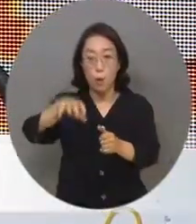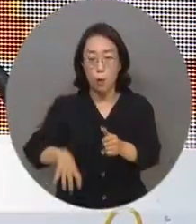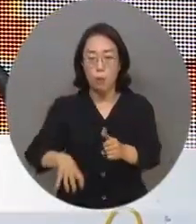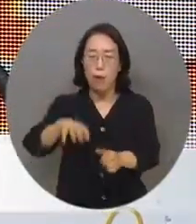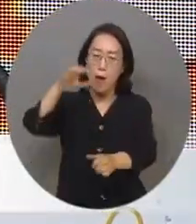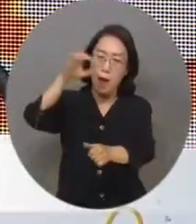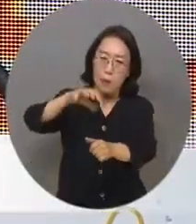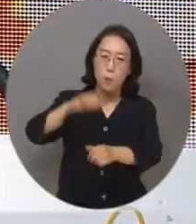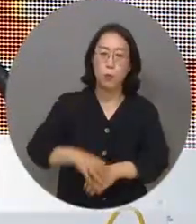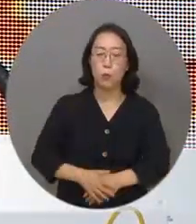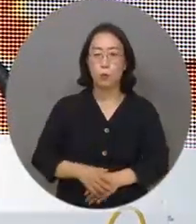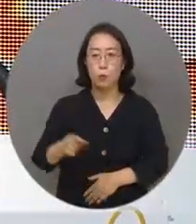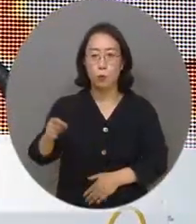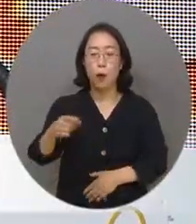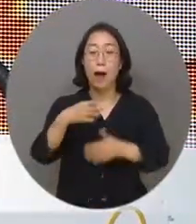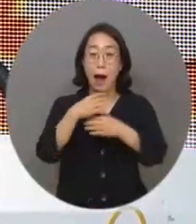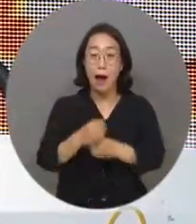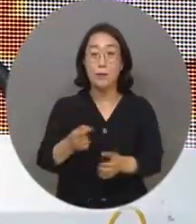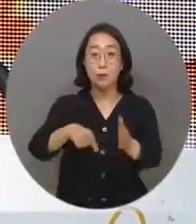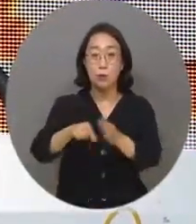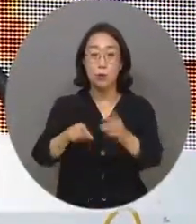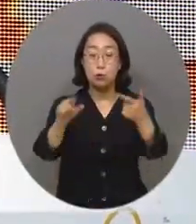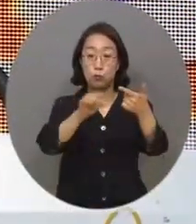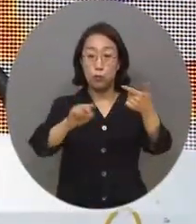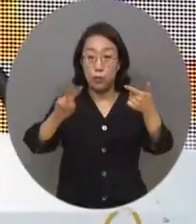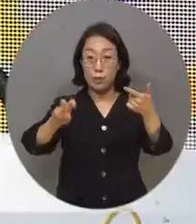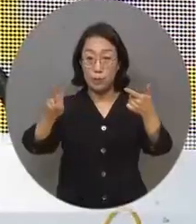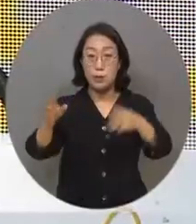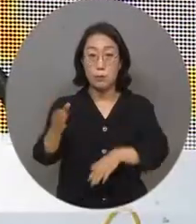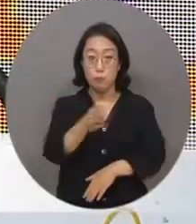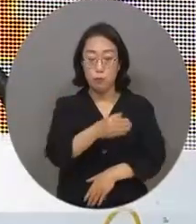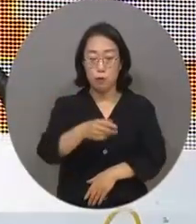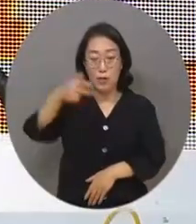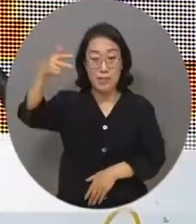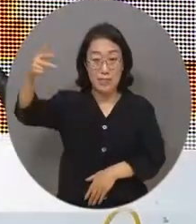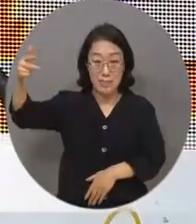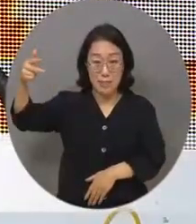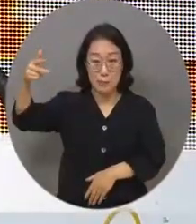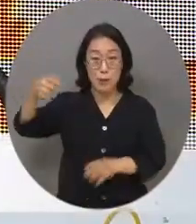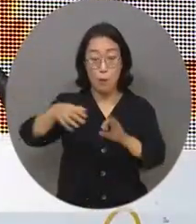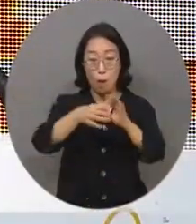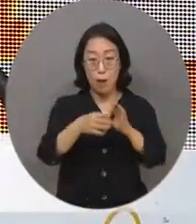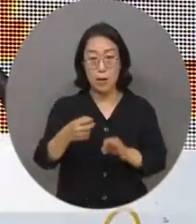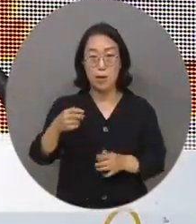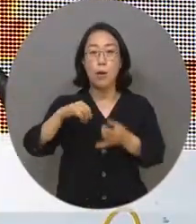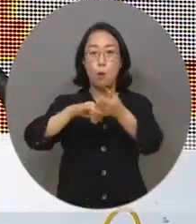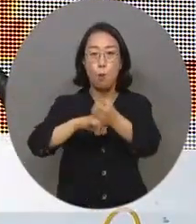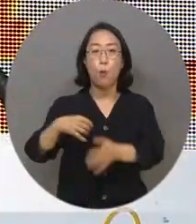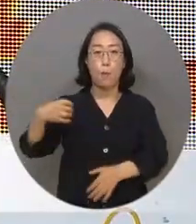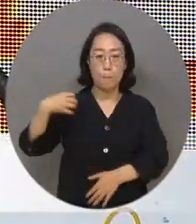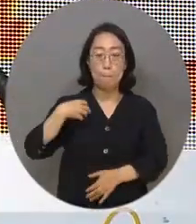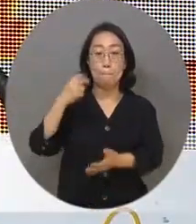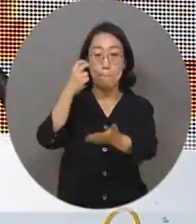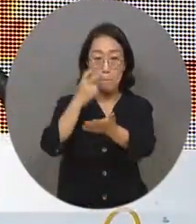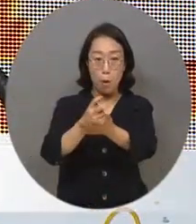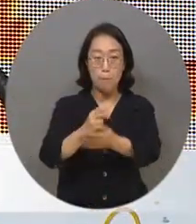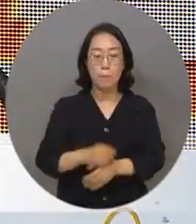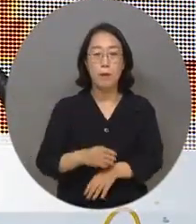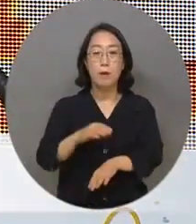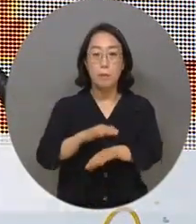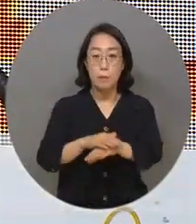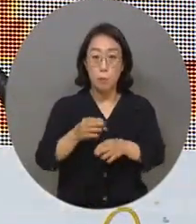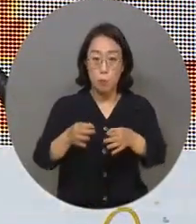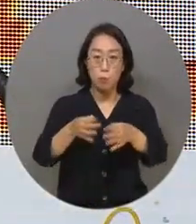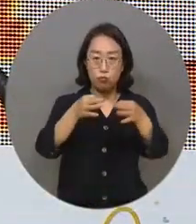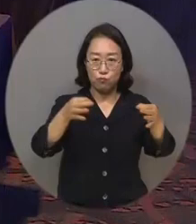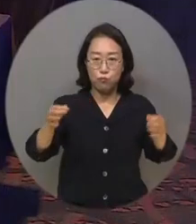안전을 위해 금년 6월 22일부터 CCTV 설치 관리가 의무화 되었고 필요한 이산을 지원하고